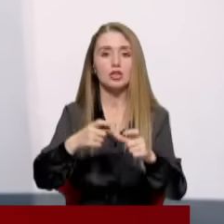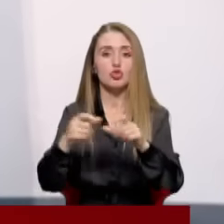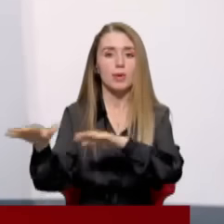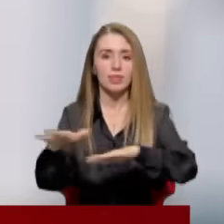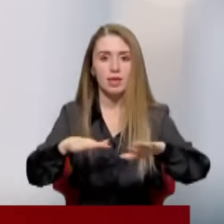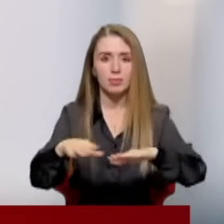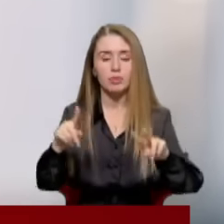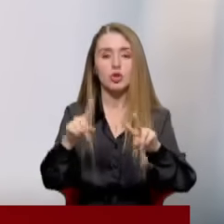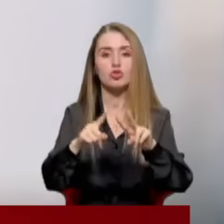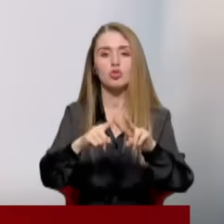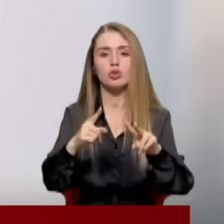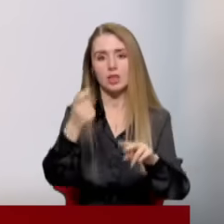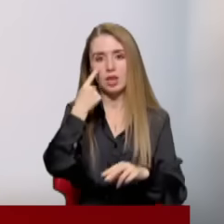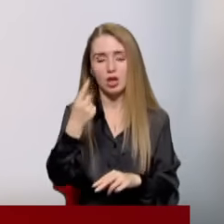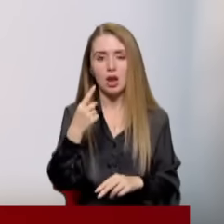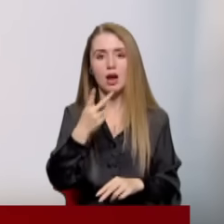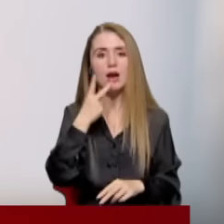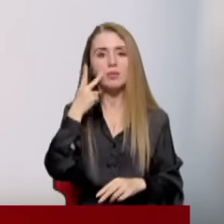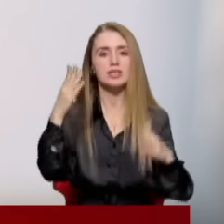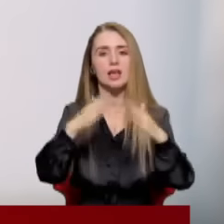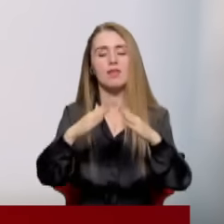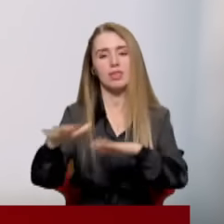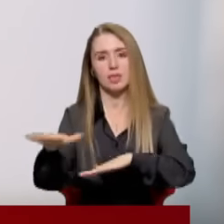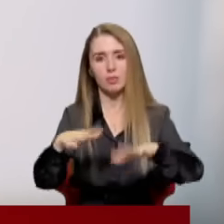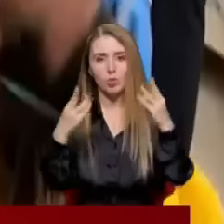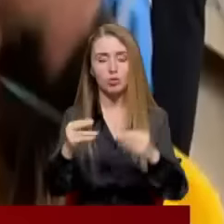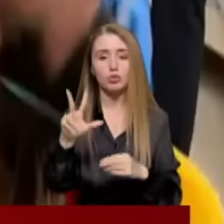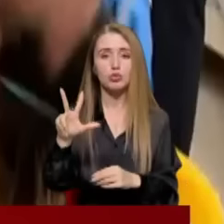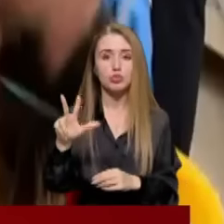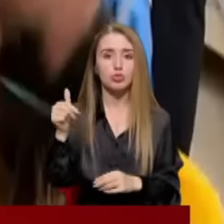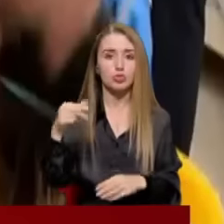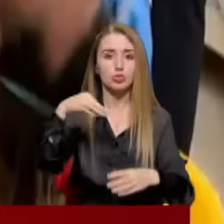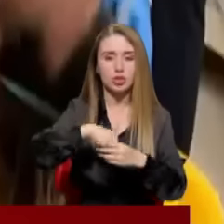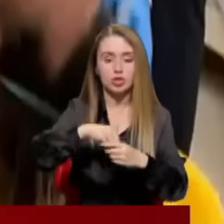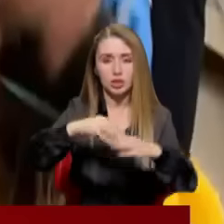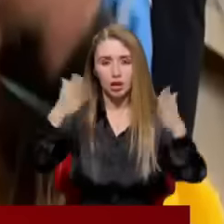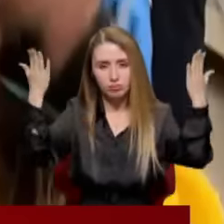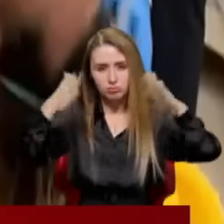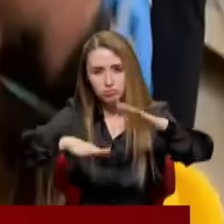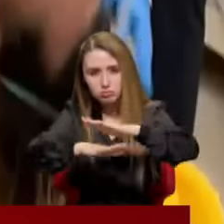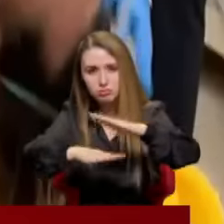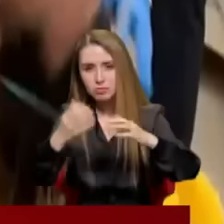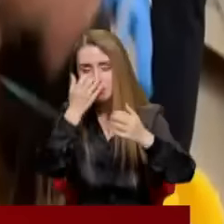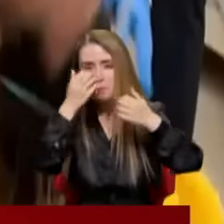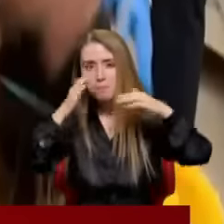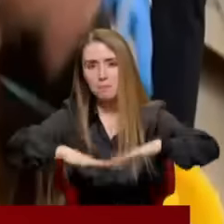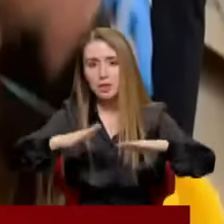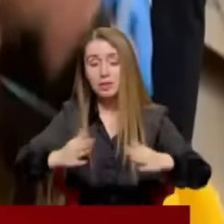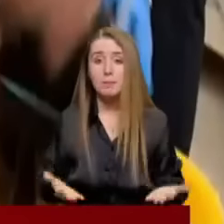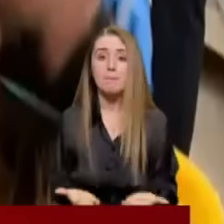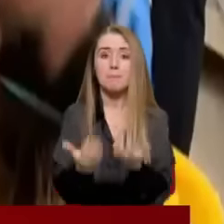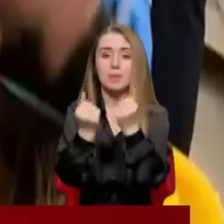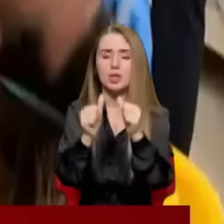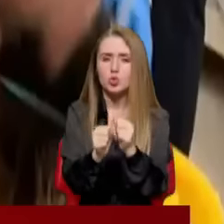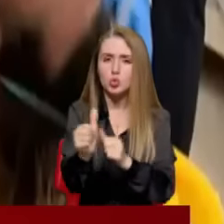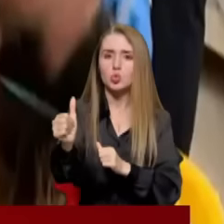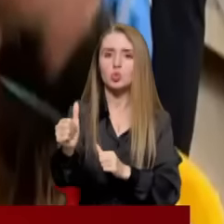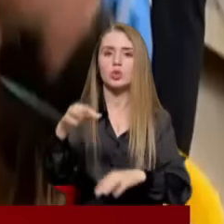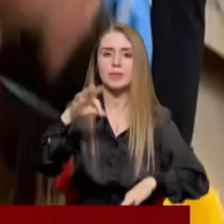depremlerine Nurdağ ilçesinde ablasının evinde yakalandı. 3 gün enkaz altında yardım bekledi. Kurtarıldı. Uzun bir